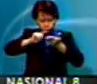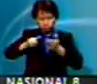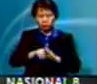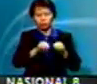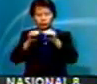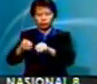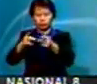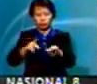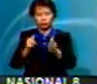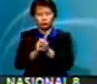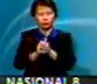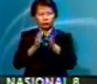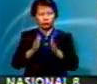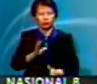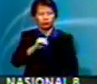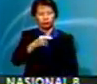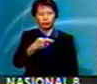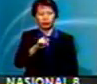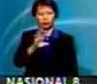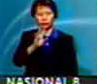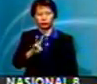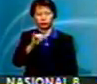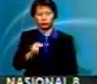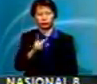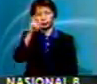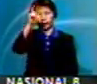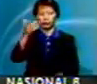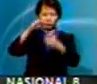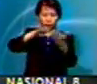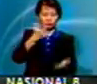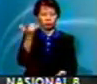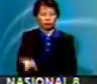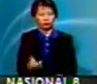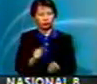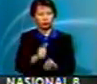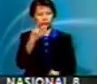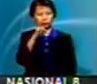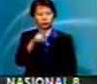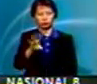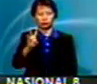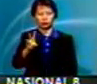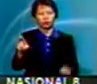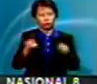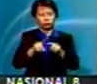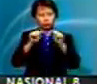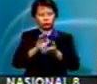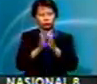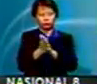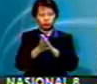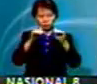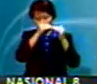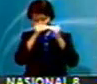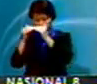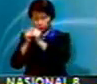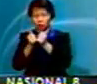pemindahan jenazah mangsa nahas pesawat MH17 yang ditembak jatuh di timur Ukraine 17 Julai lalu juga boleh menjadi penanda aras